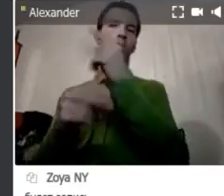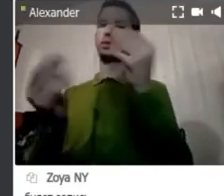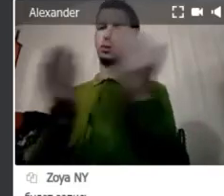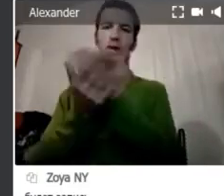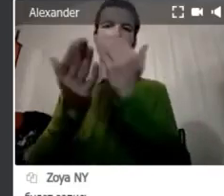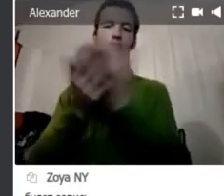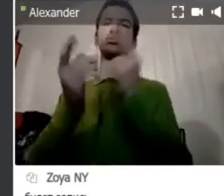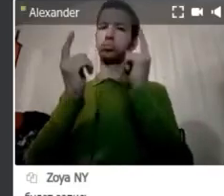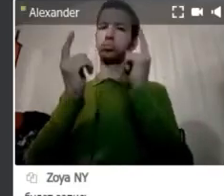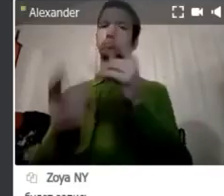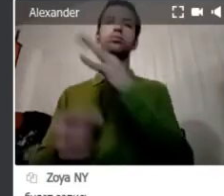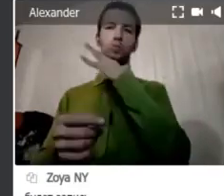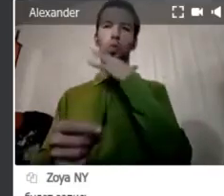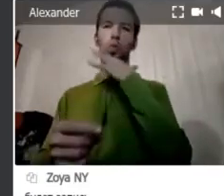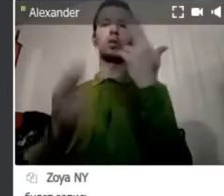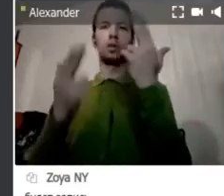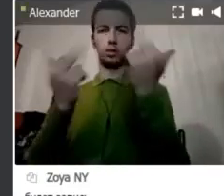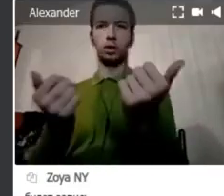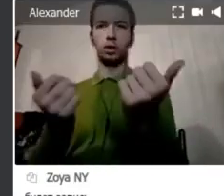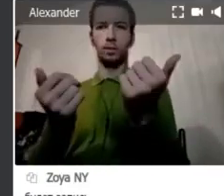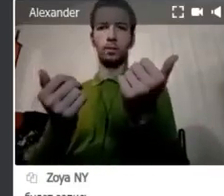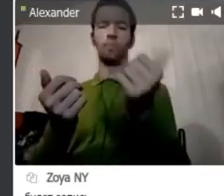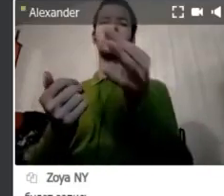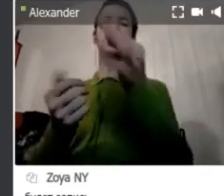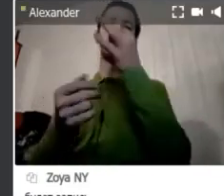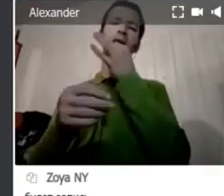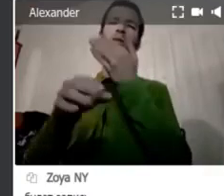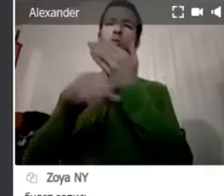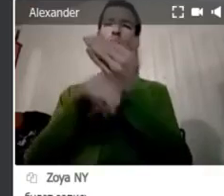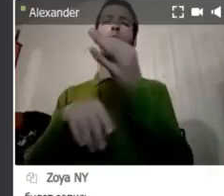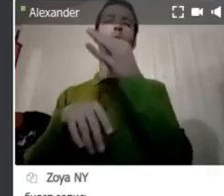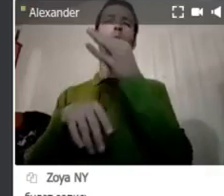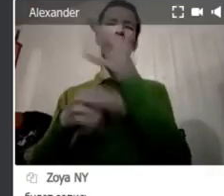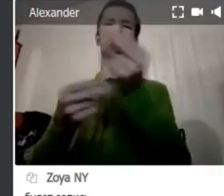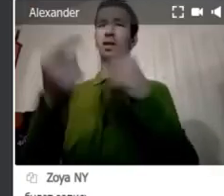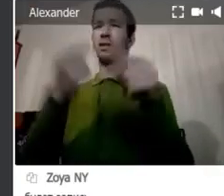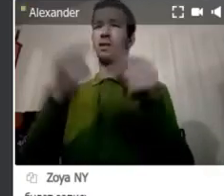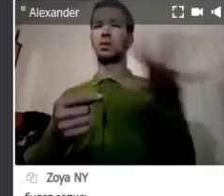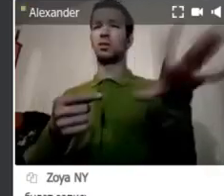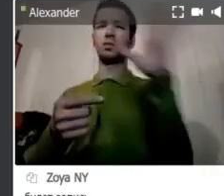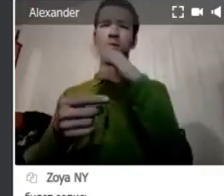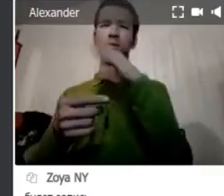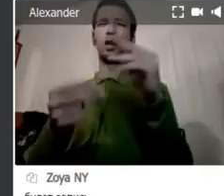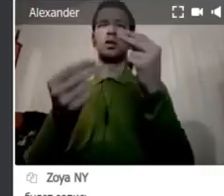кого-то рано, у кого-то там чуть позже приходит мысль, что